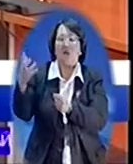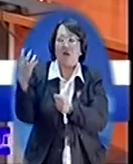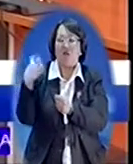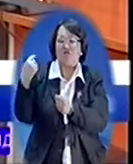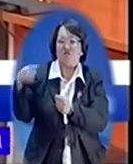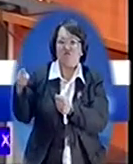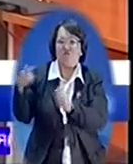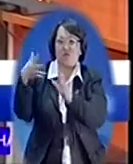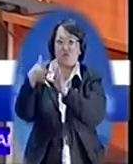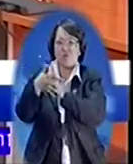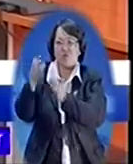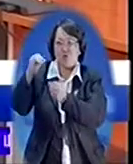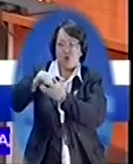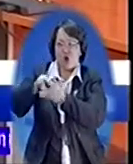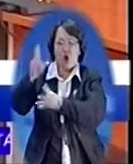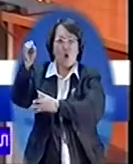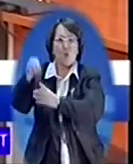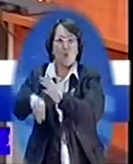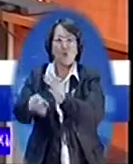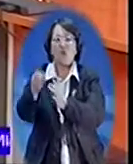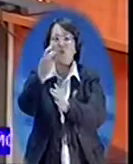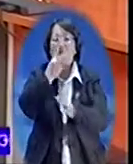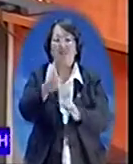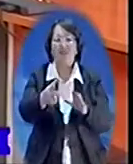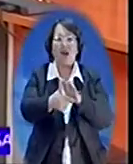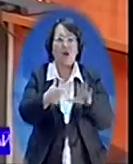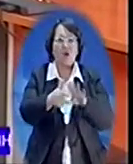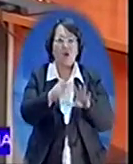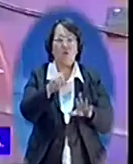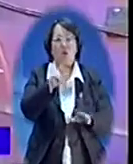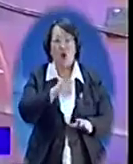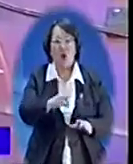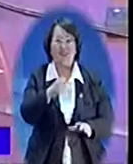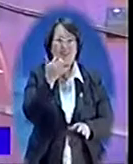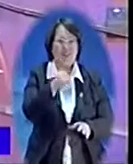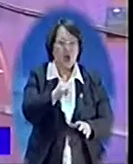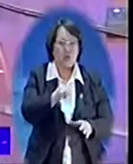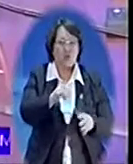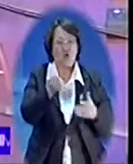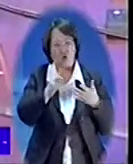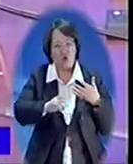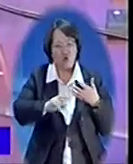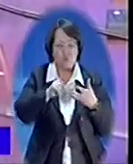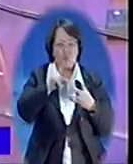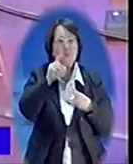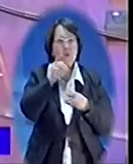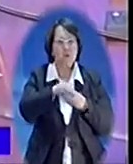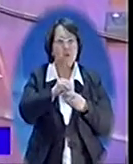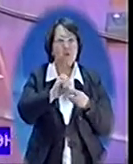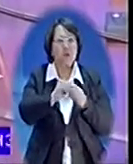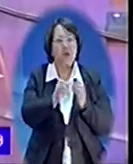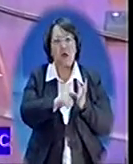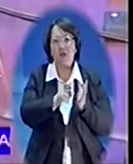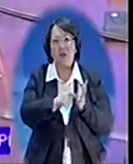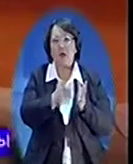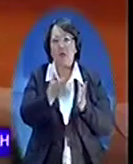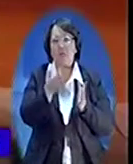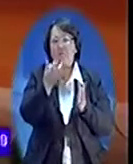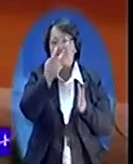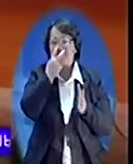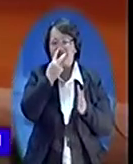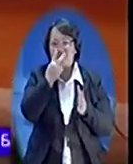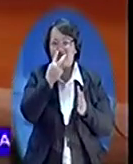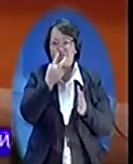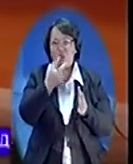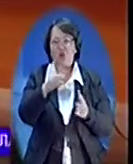төсвийн багцад тусгана гэсэн жигэлтэй байгаа юм. Бас татварын бодлогод зарим талын өөрчлөлт оруулах шаардлага байж болох юм гэдгийг ч Улсын хурлын төсвийн